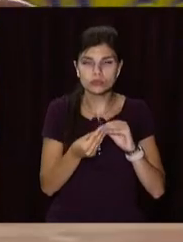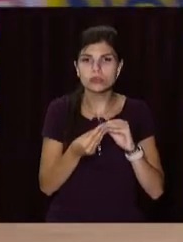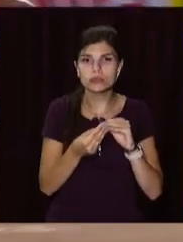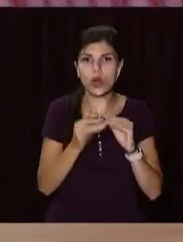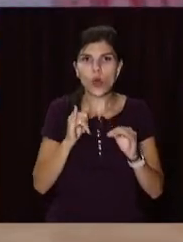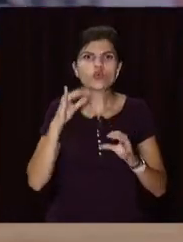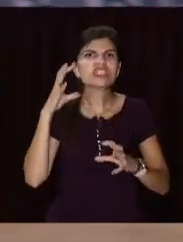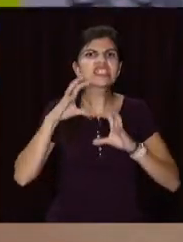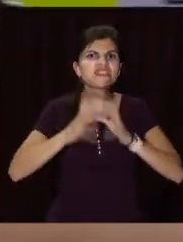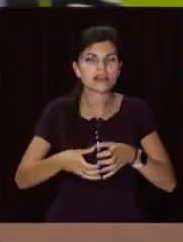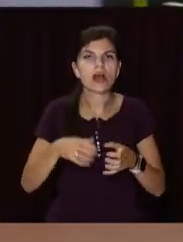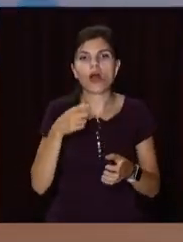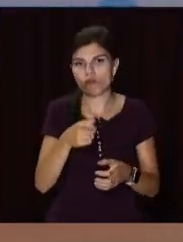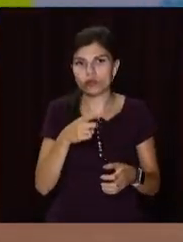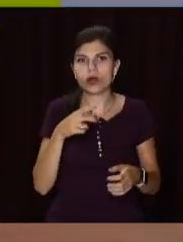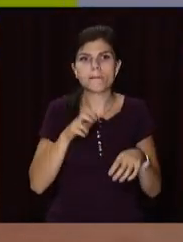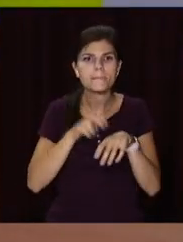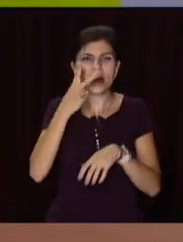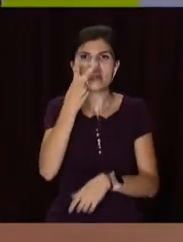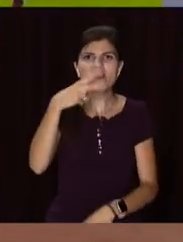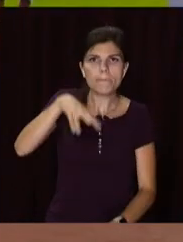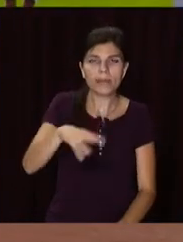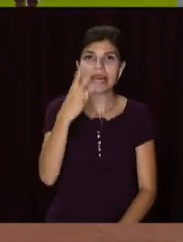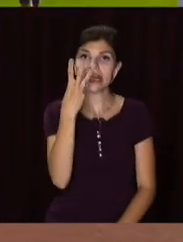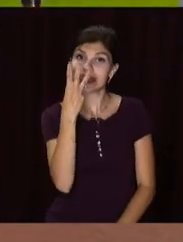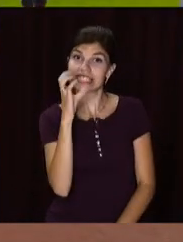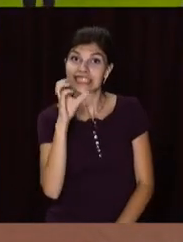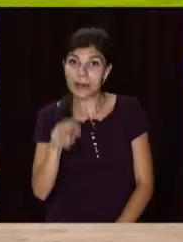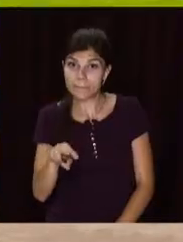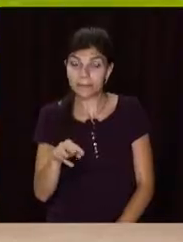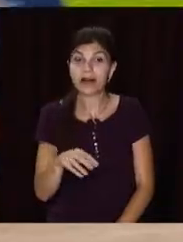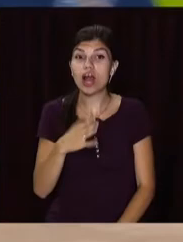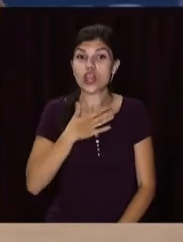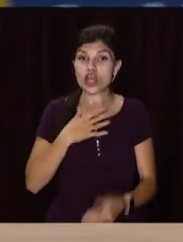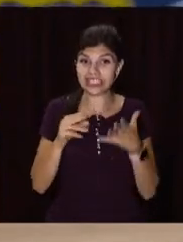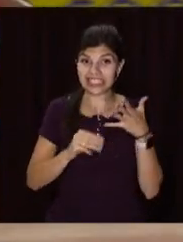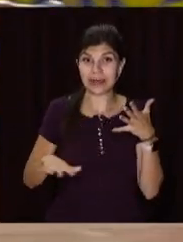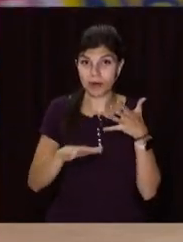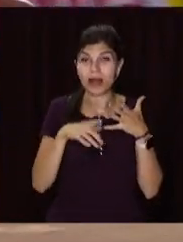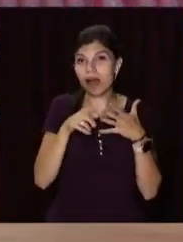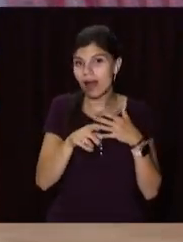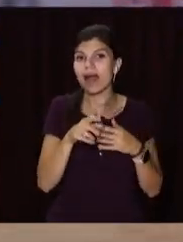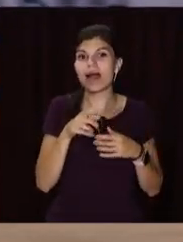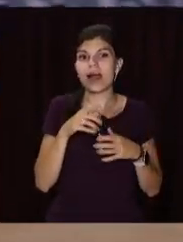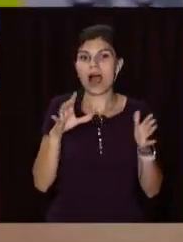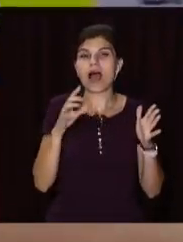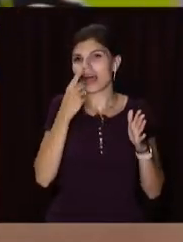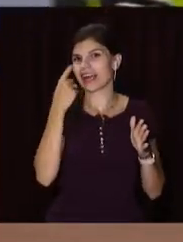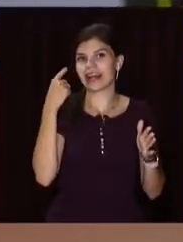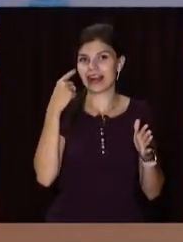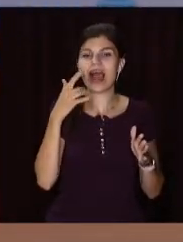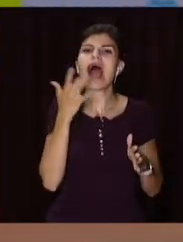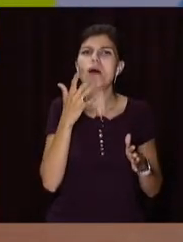у світі. Вона підкорила планку у 2 метри 3 сантиметри. Наша землячка перевершила попередній рекорд, що